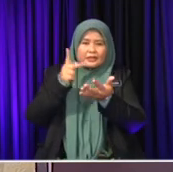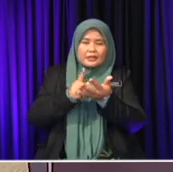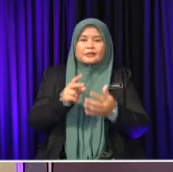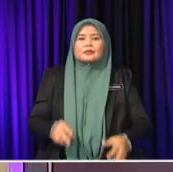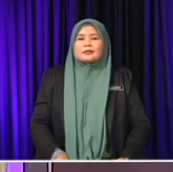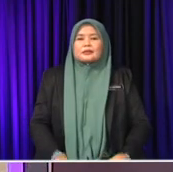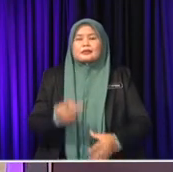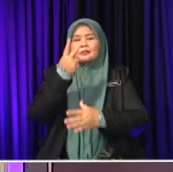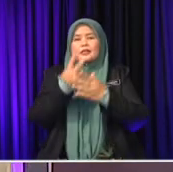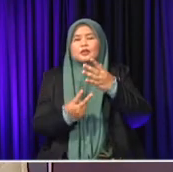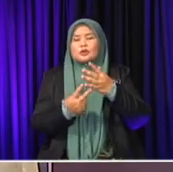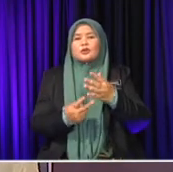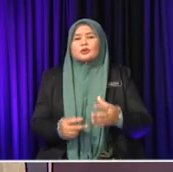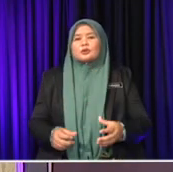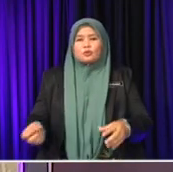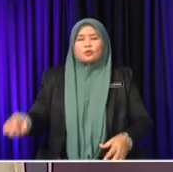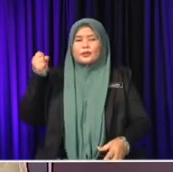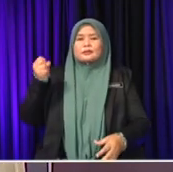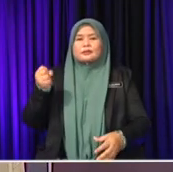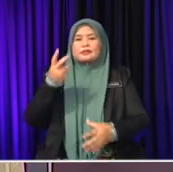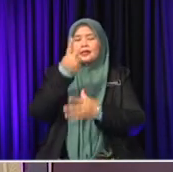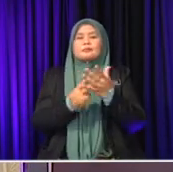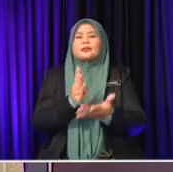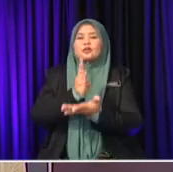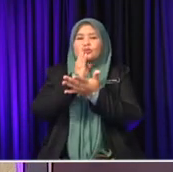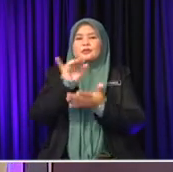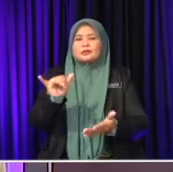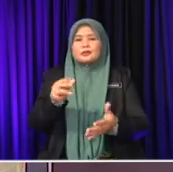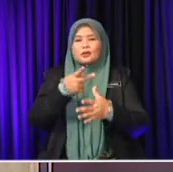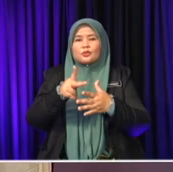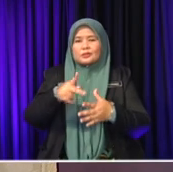saling membantunya boleh tak kita dengan